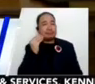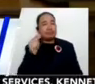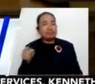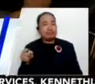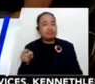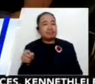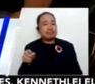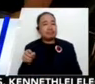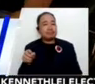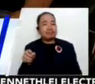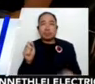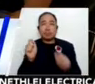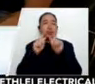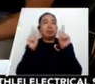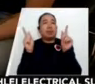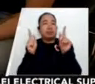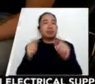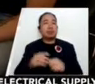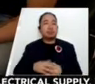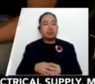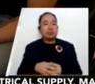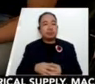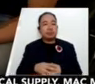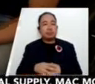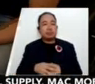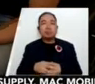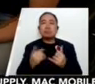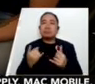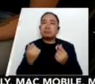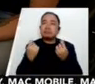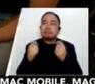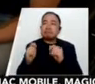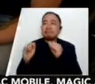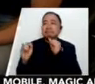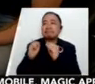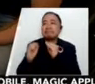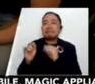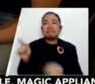nagulat kami. Sinusubukan naming kunin ang panig ng pag-asa.